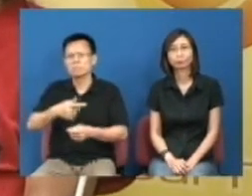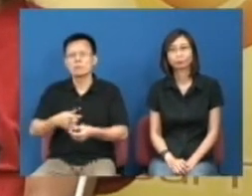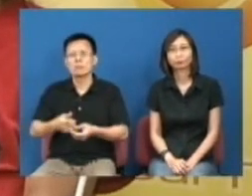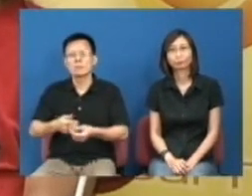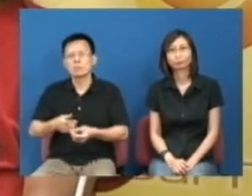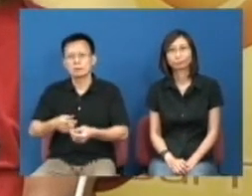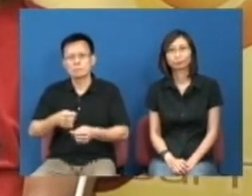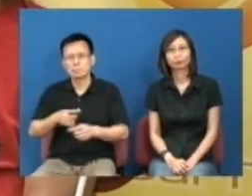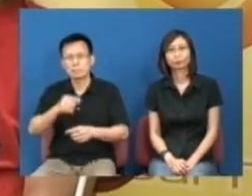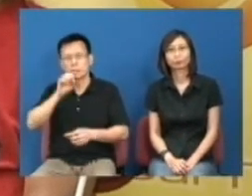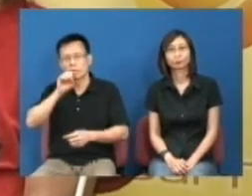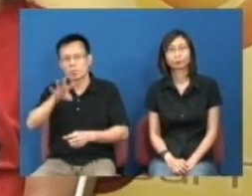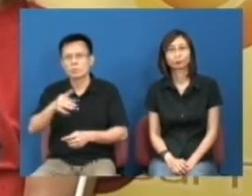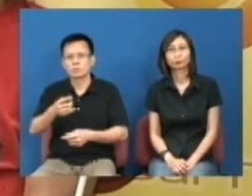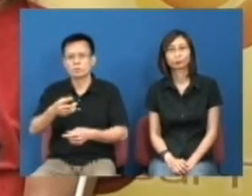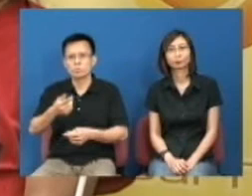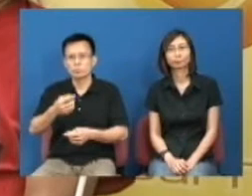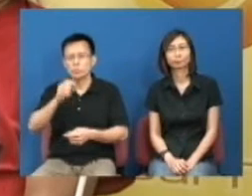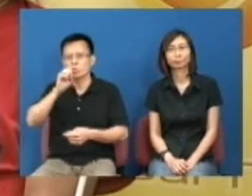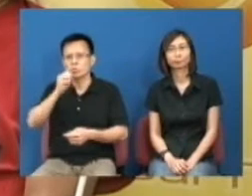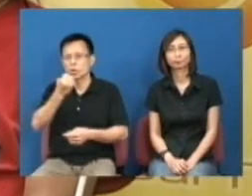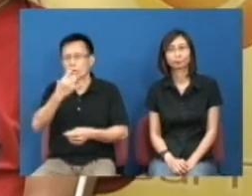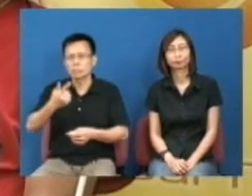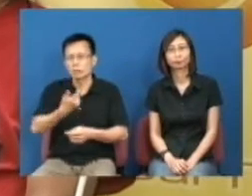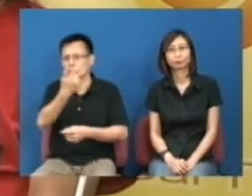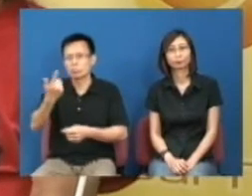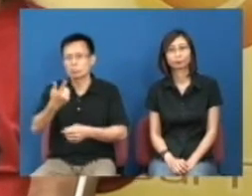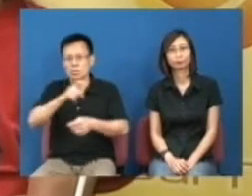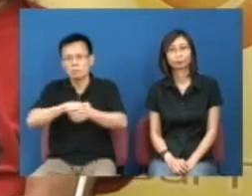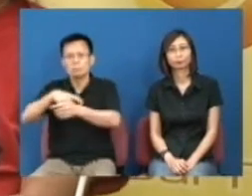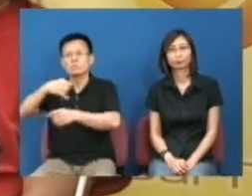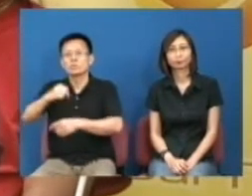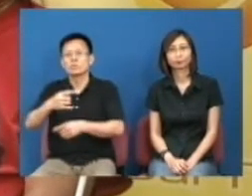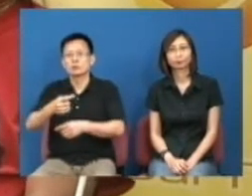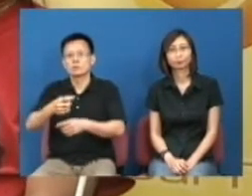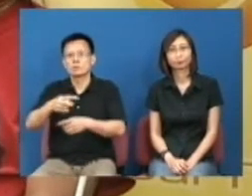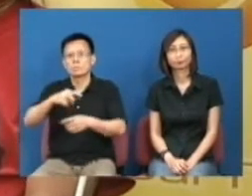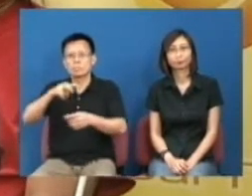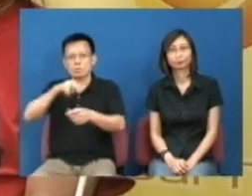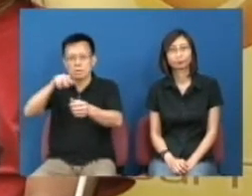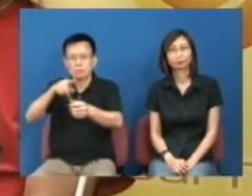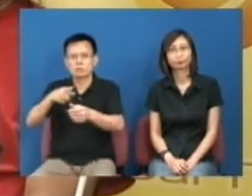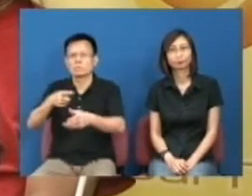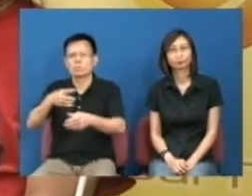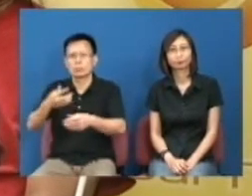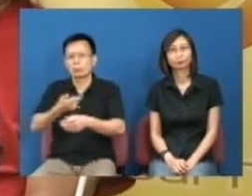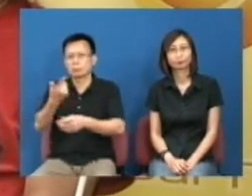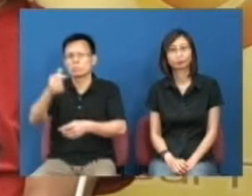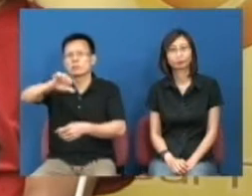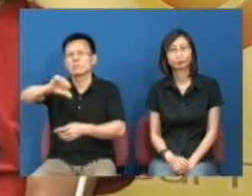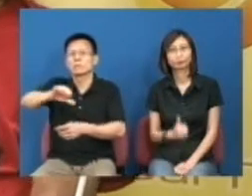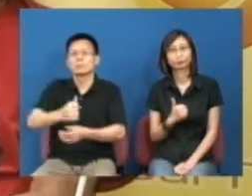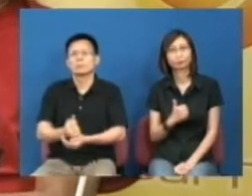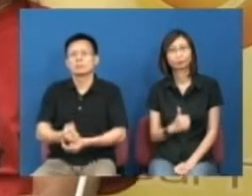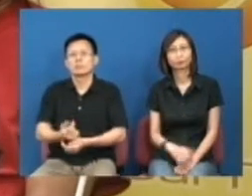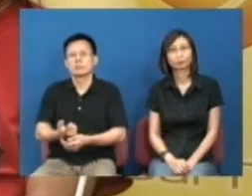講，你香港有好多嘢都捉唔到㗎。他有很多維持自己維持不到的，是不